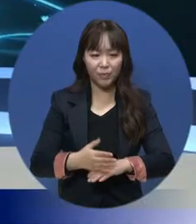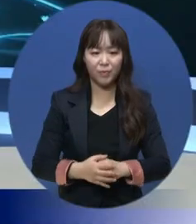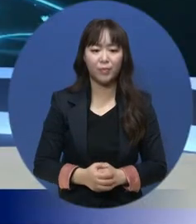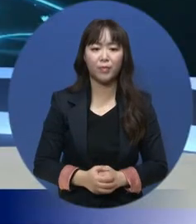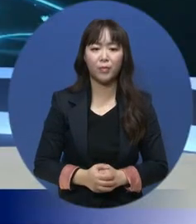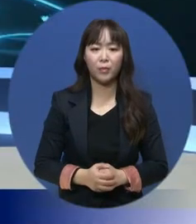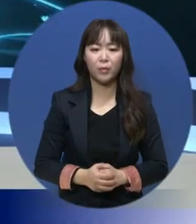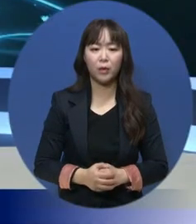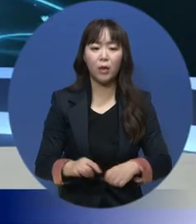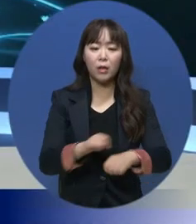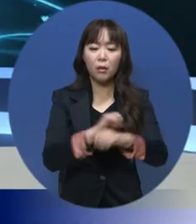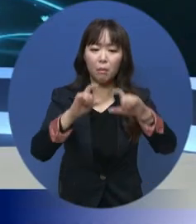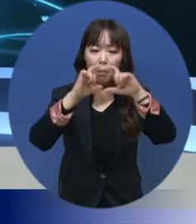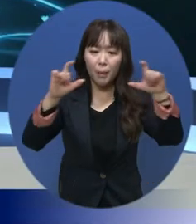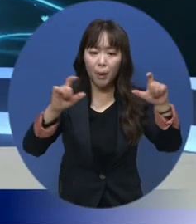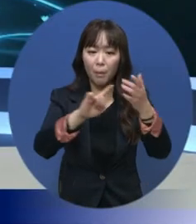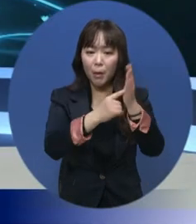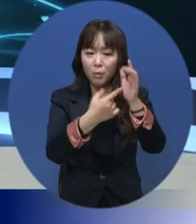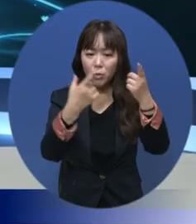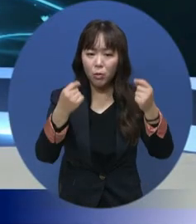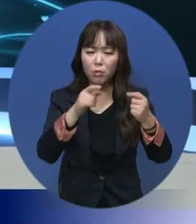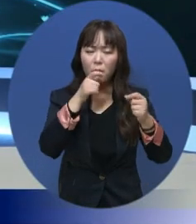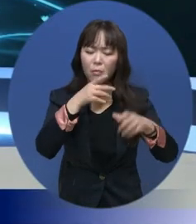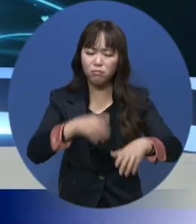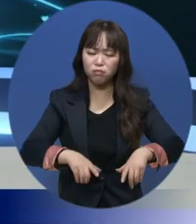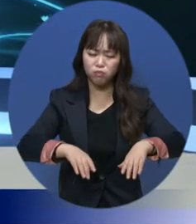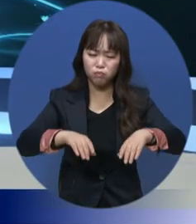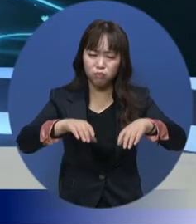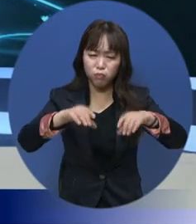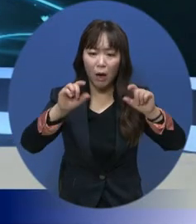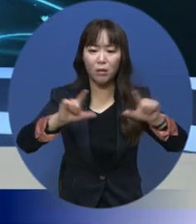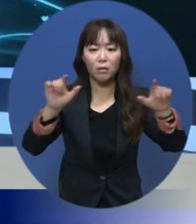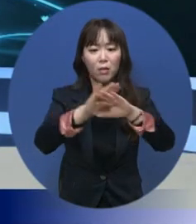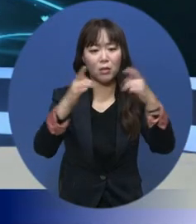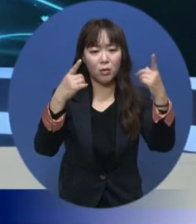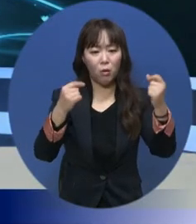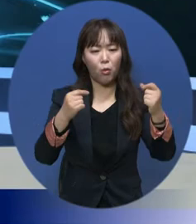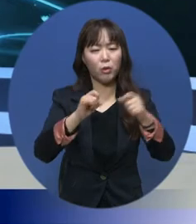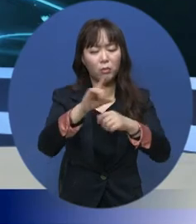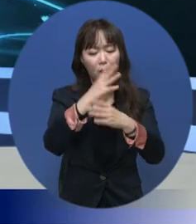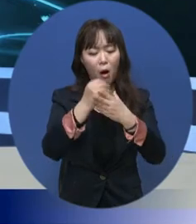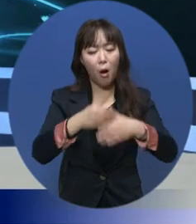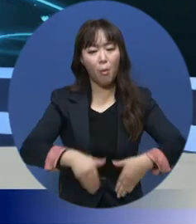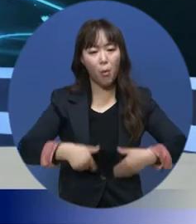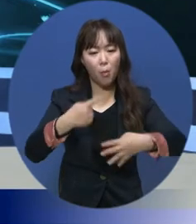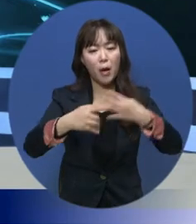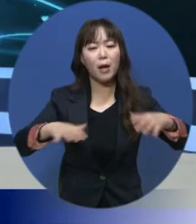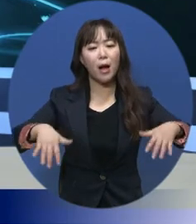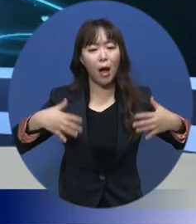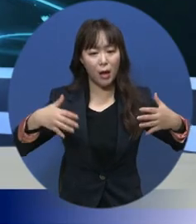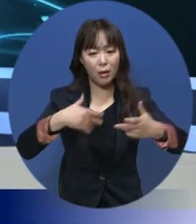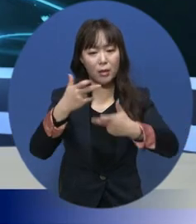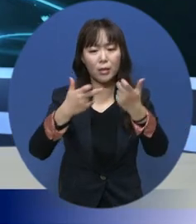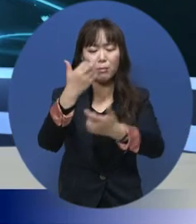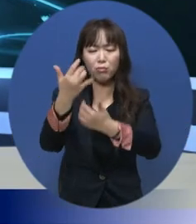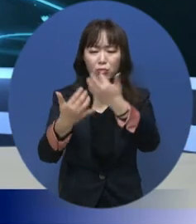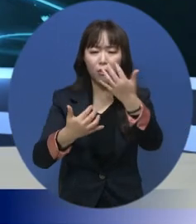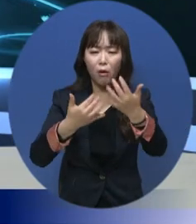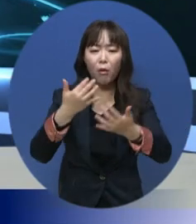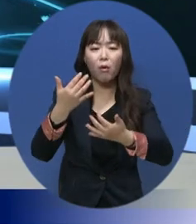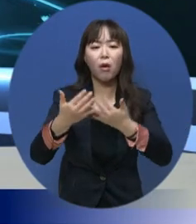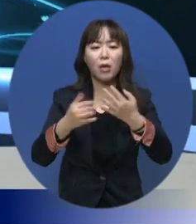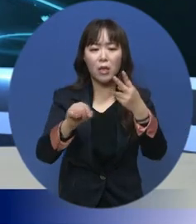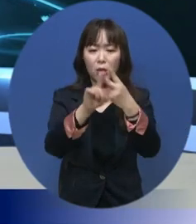특보 가 발표될 정도로 매우 건조한 날씨가 이어지면서 대체로 봄과 가을을 집중되던 3 불의 이례적으로